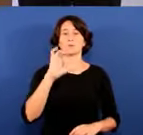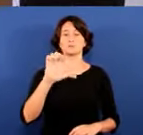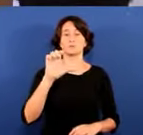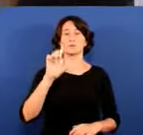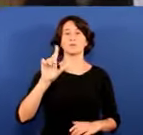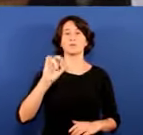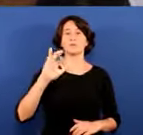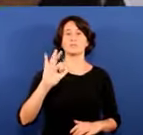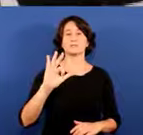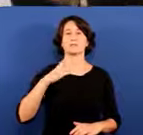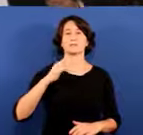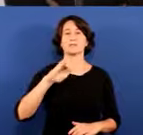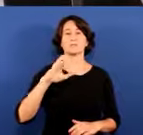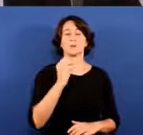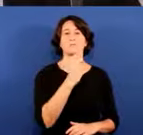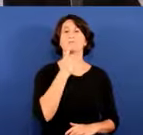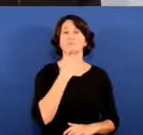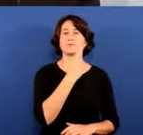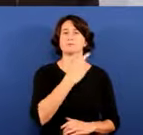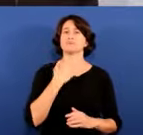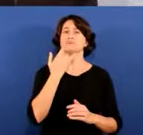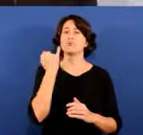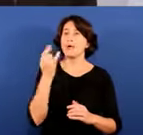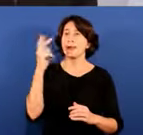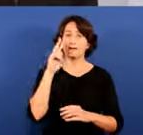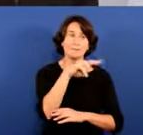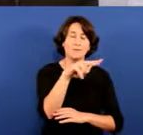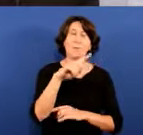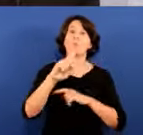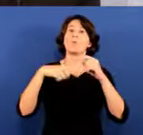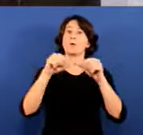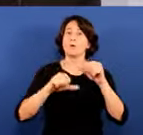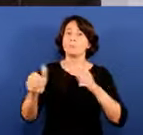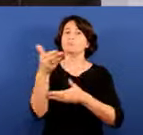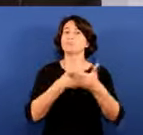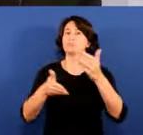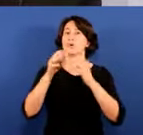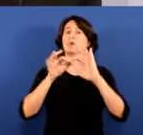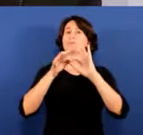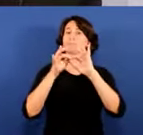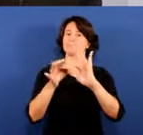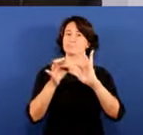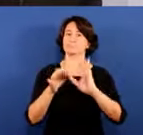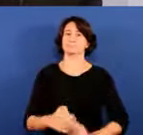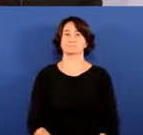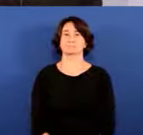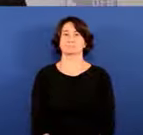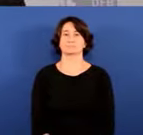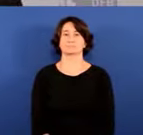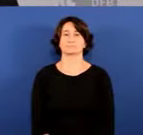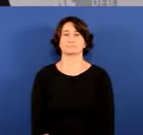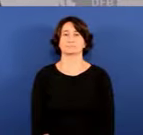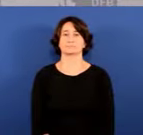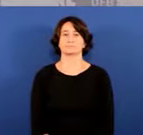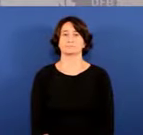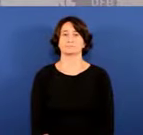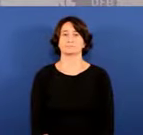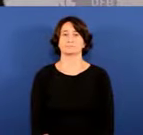dadila zubiak eraiki eta lokturak sortzeko, eta horrela, etorkizunean elkarrekin lan egin ahal izateko hainbat arlotan,